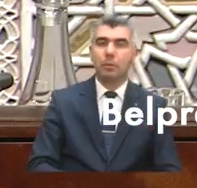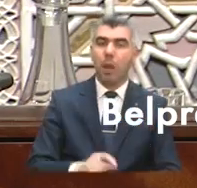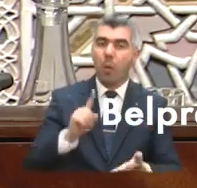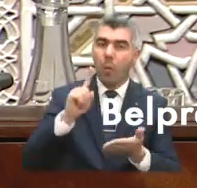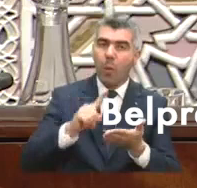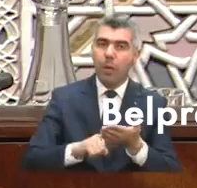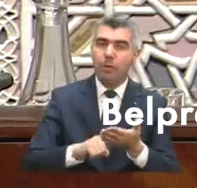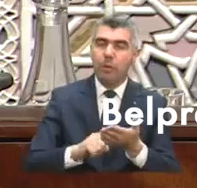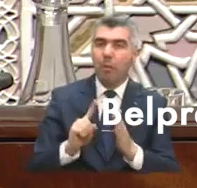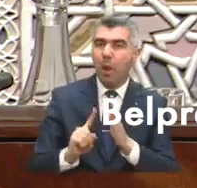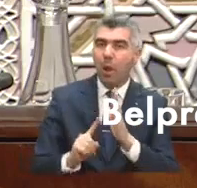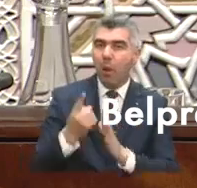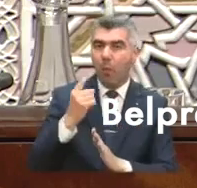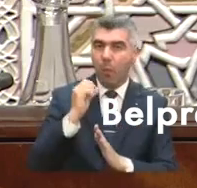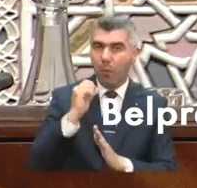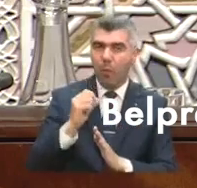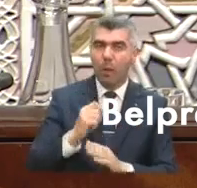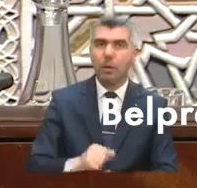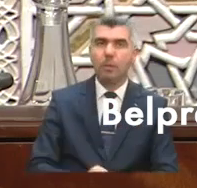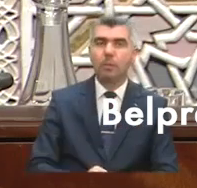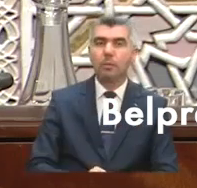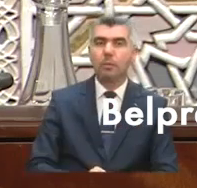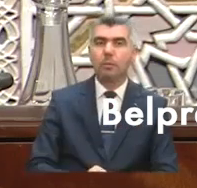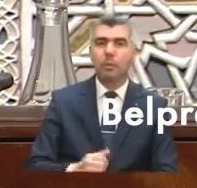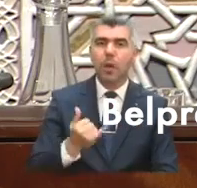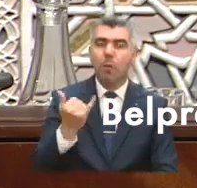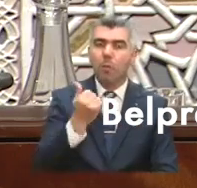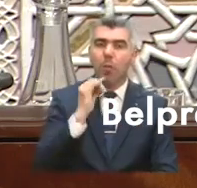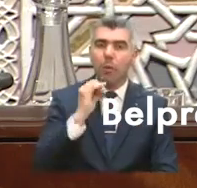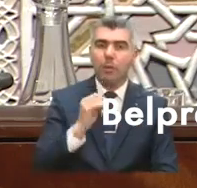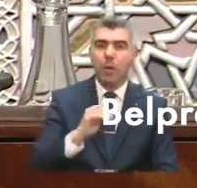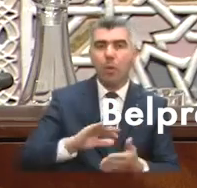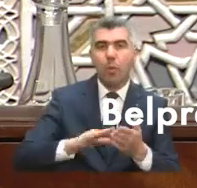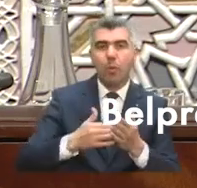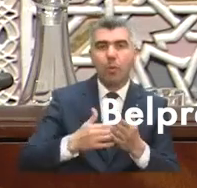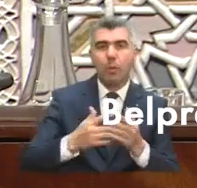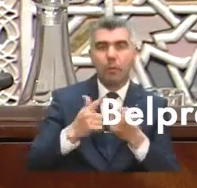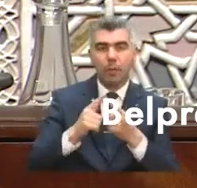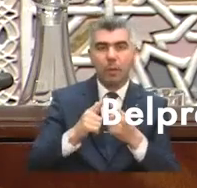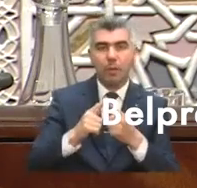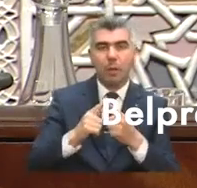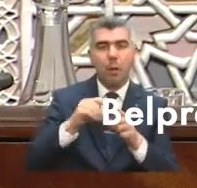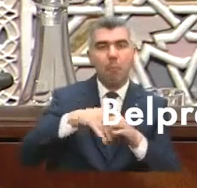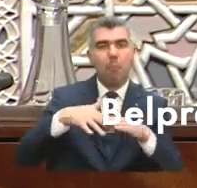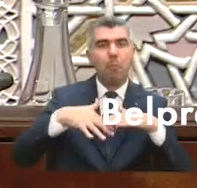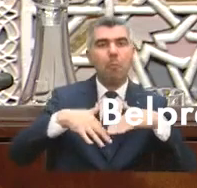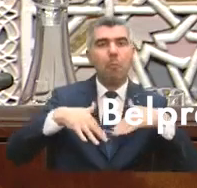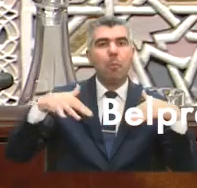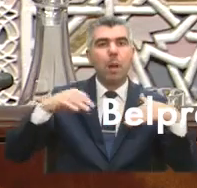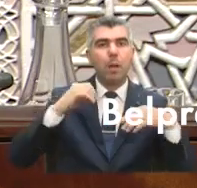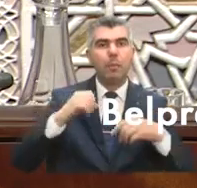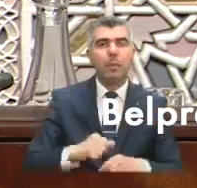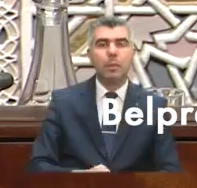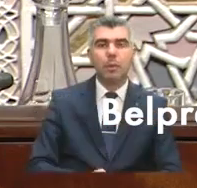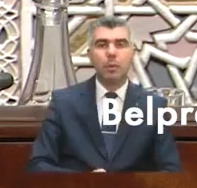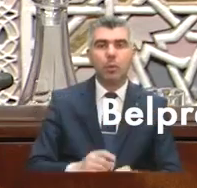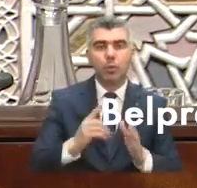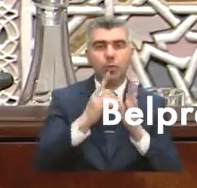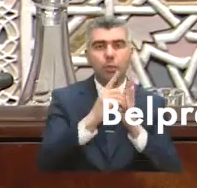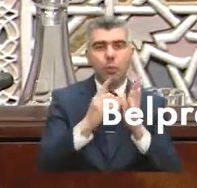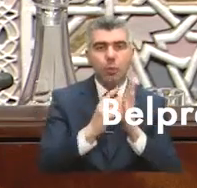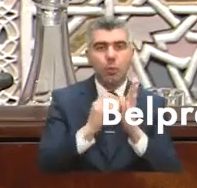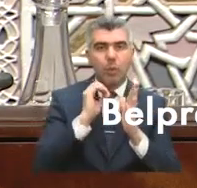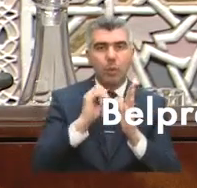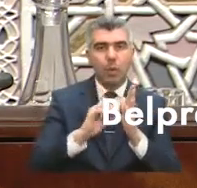واجبي الأول أن أحافظ على المكانة لهذه المؤسسة، ودستوريا